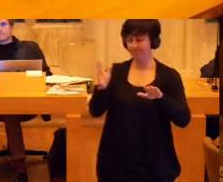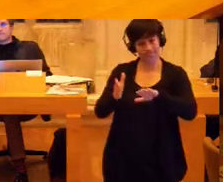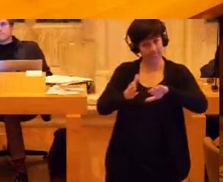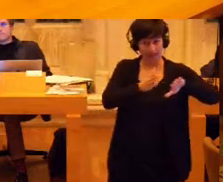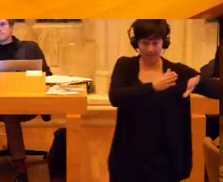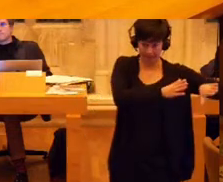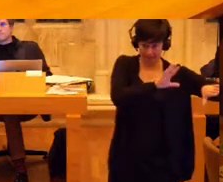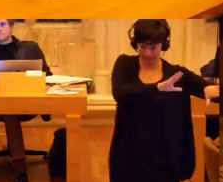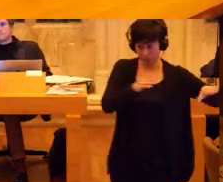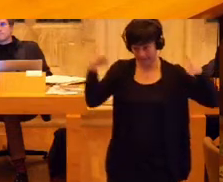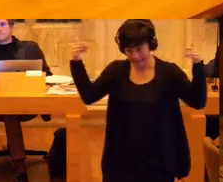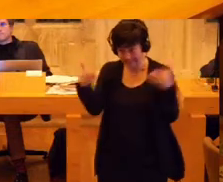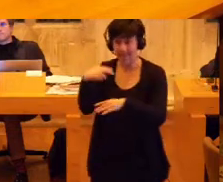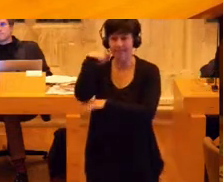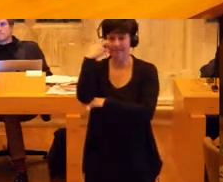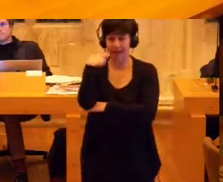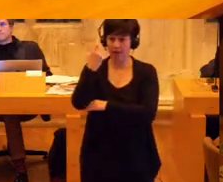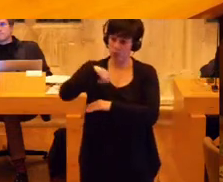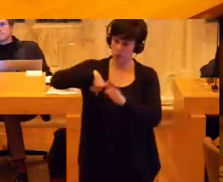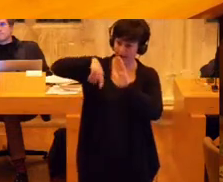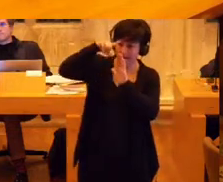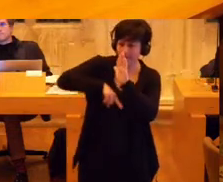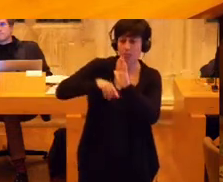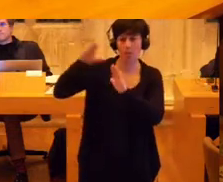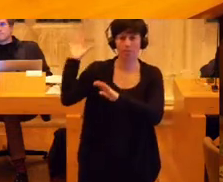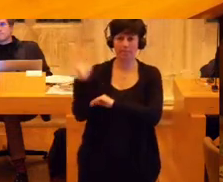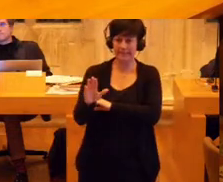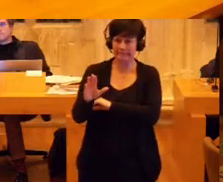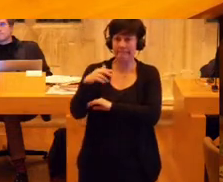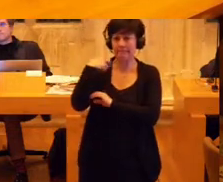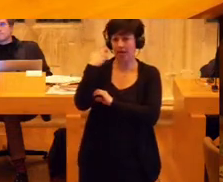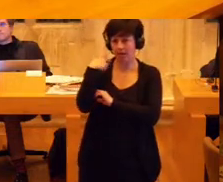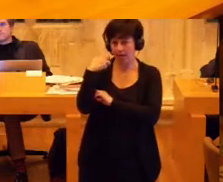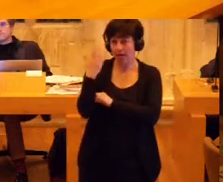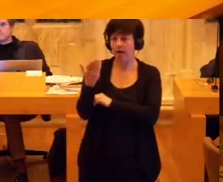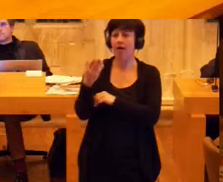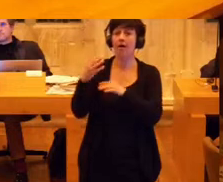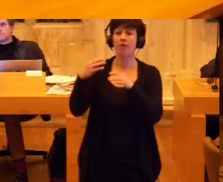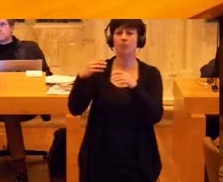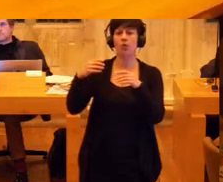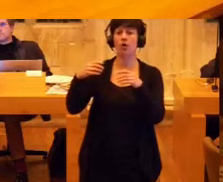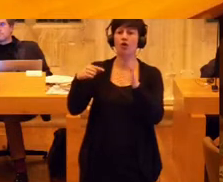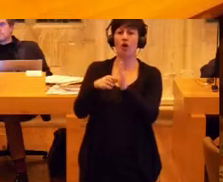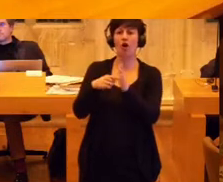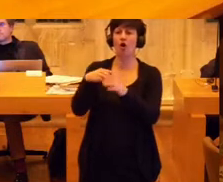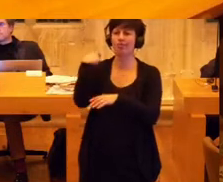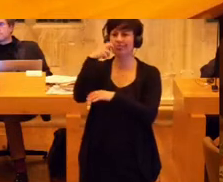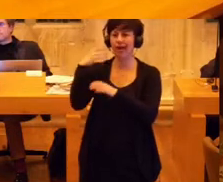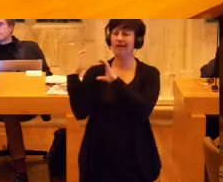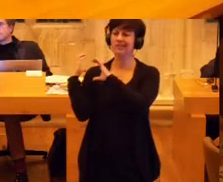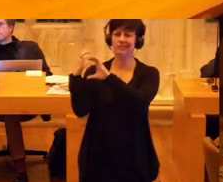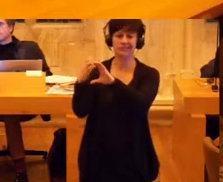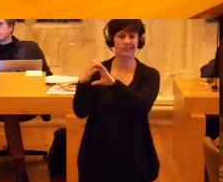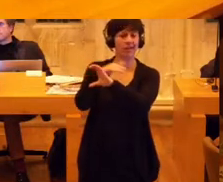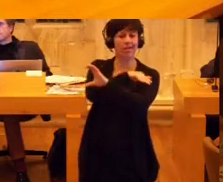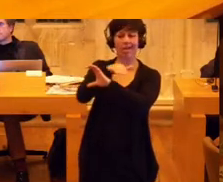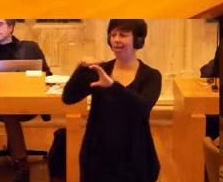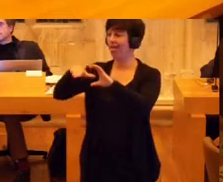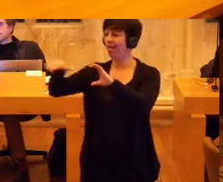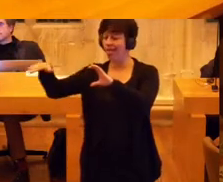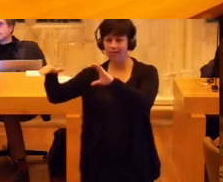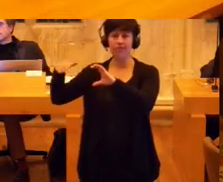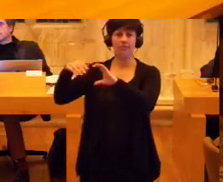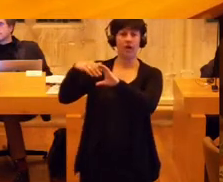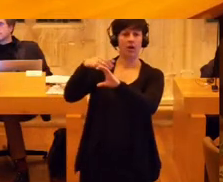donc on a un règlement qui est spécifique sur les quais de la gare et qui encadre la